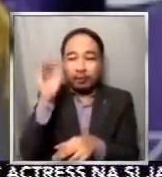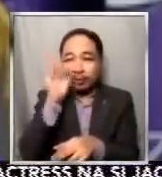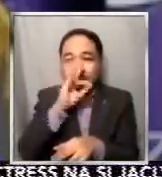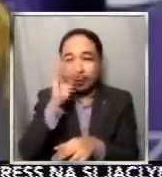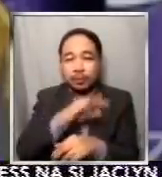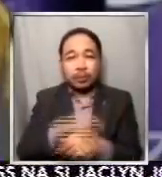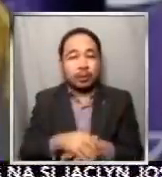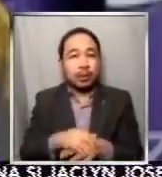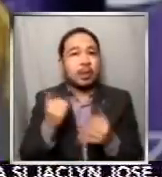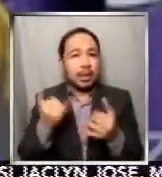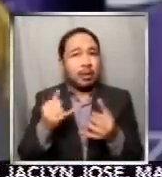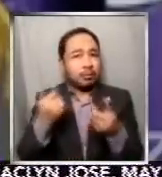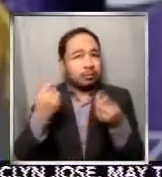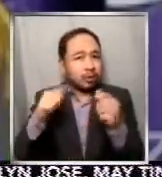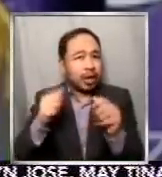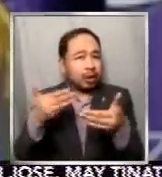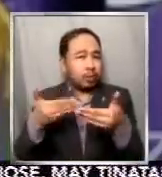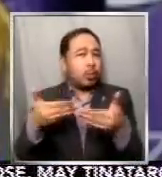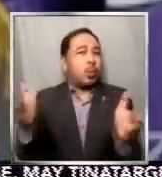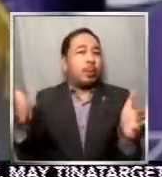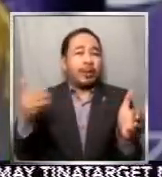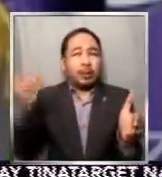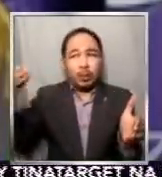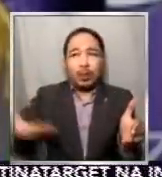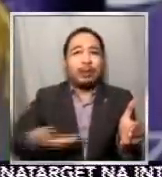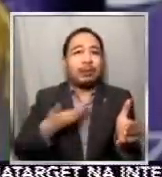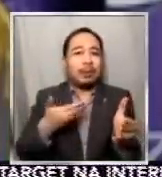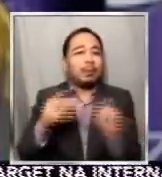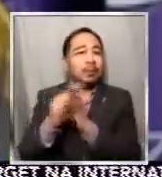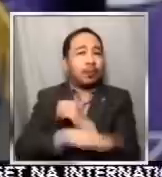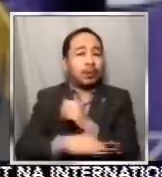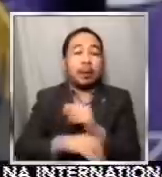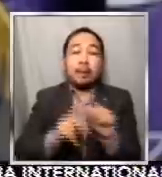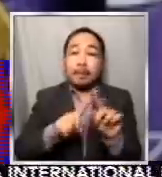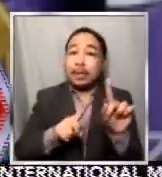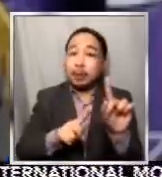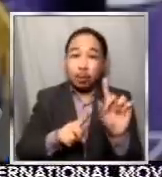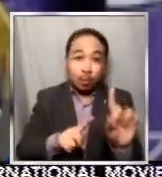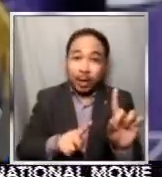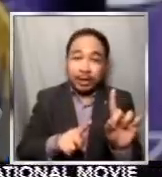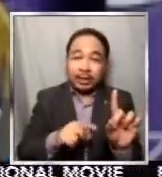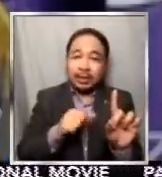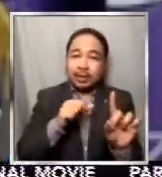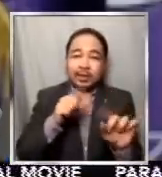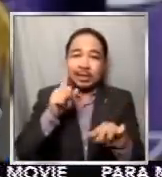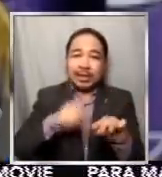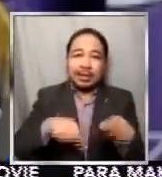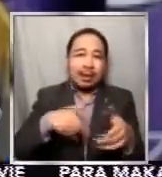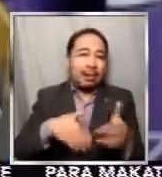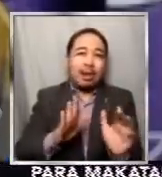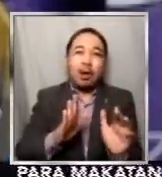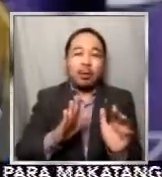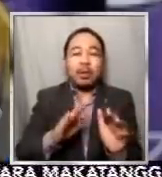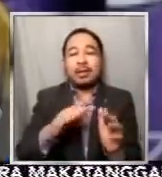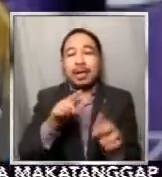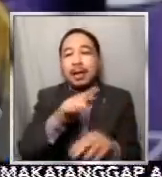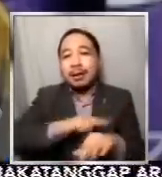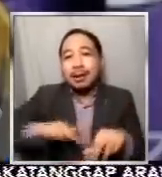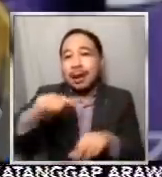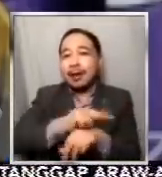as we can with the exception of land ownership. Cannot ignore the